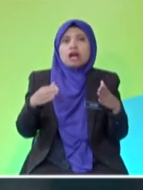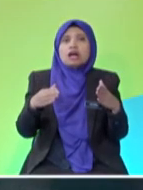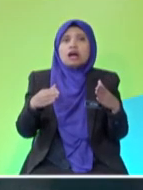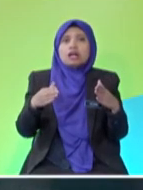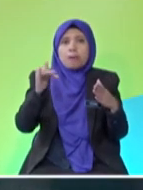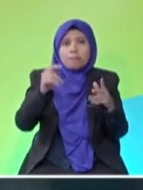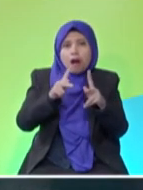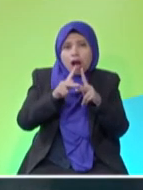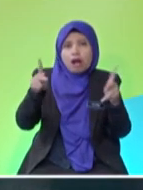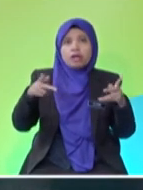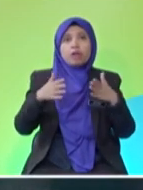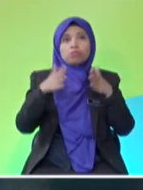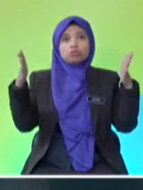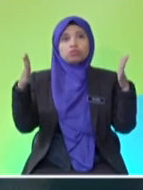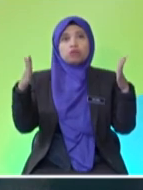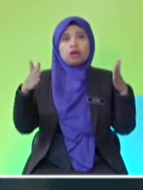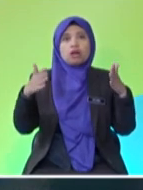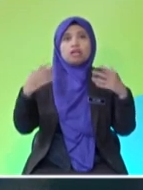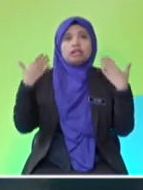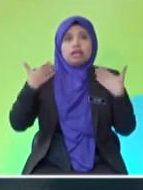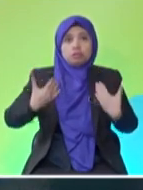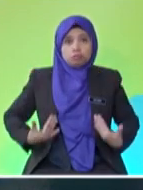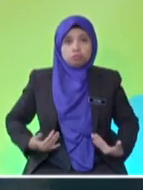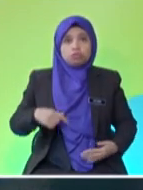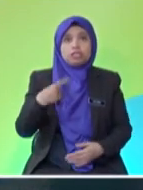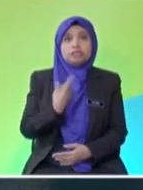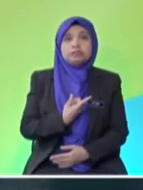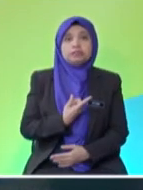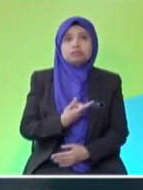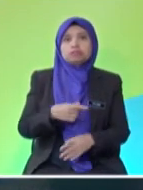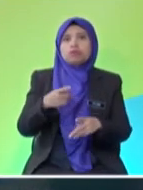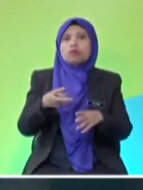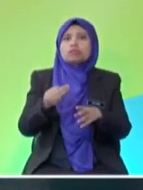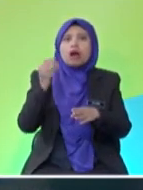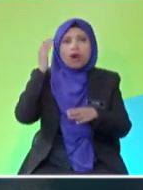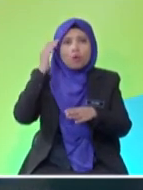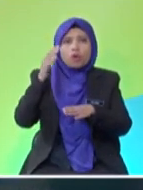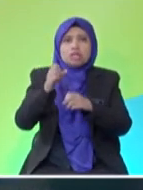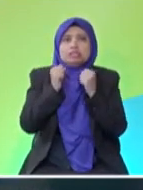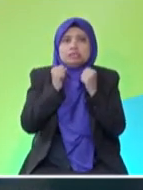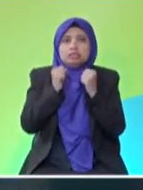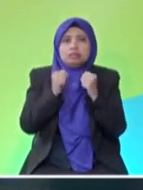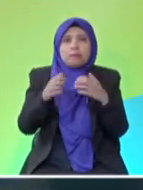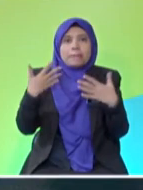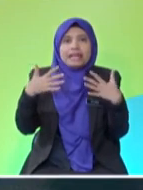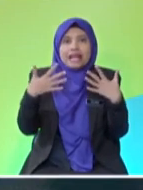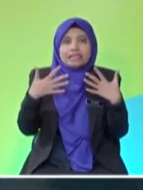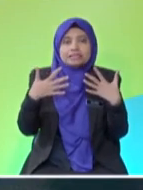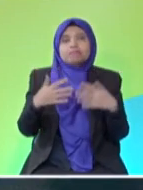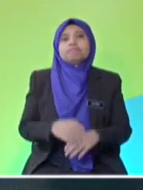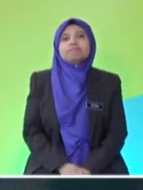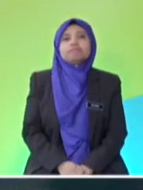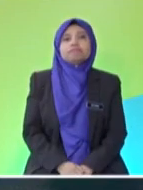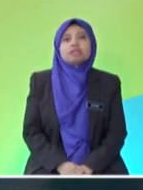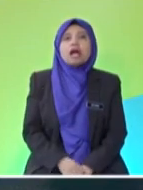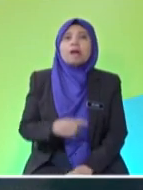yang kita dapat menyentuh dapat untuk mengesan sama Adel panas ataupun keju tetapi kita